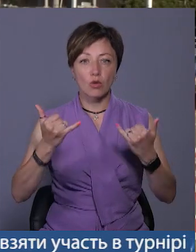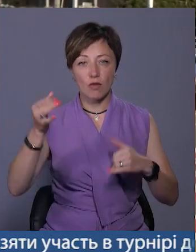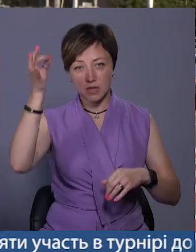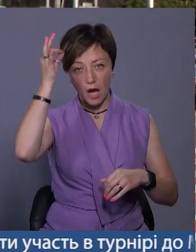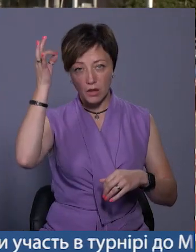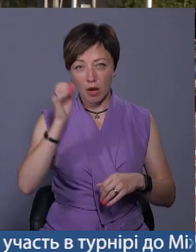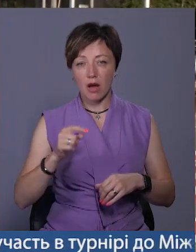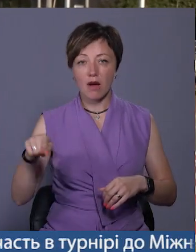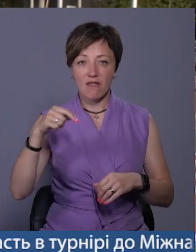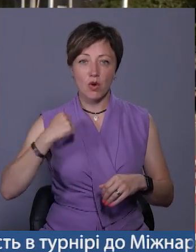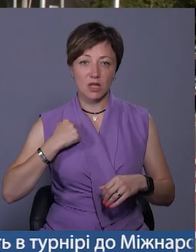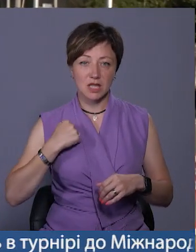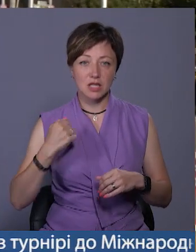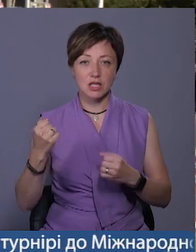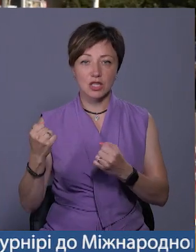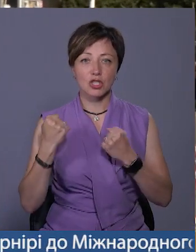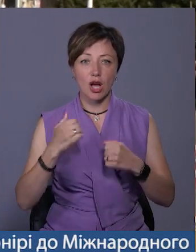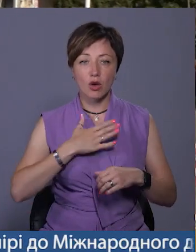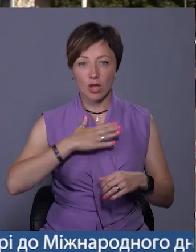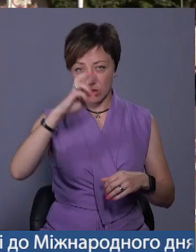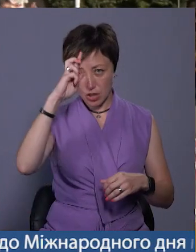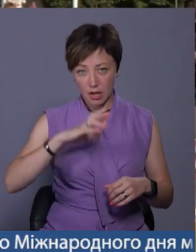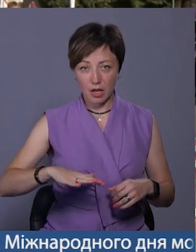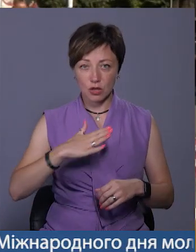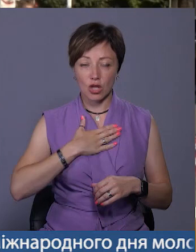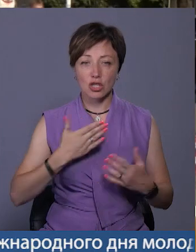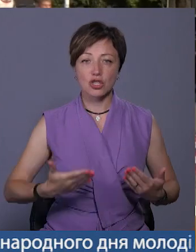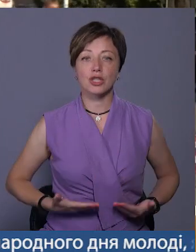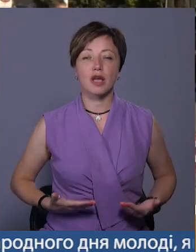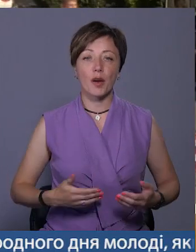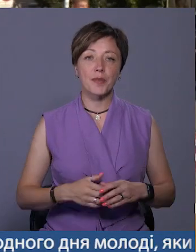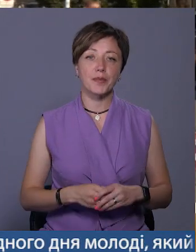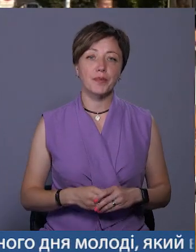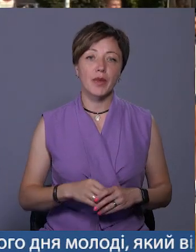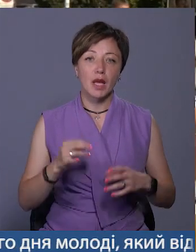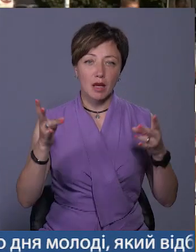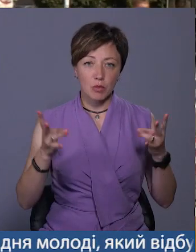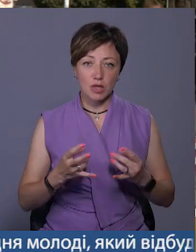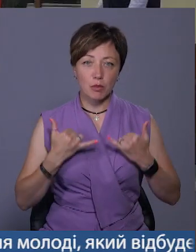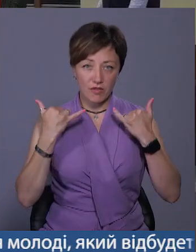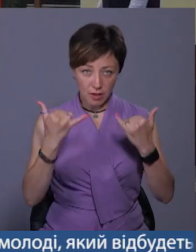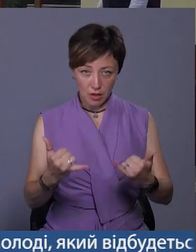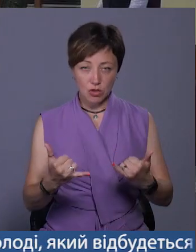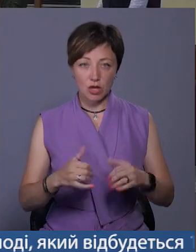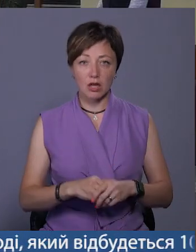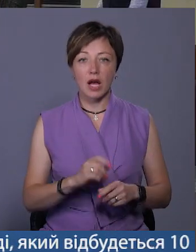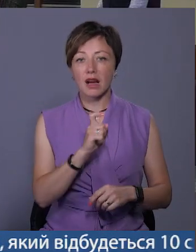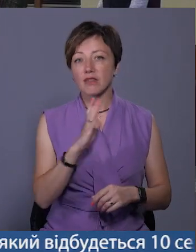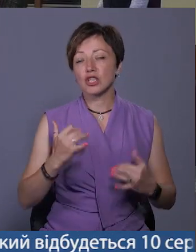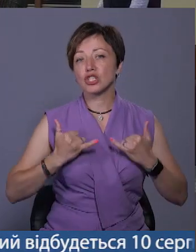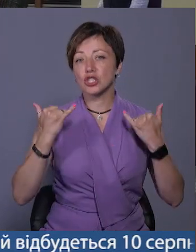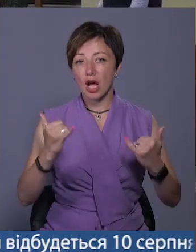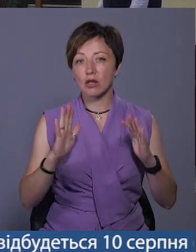Вони захищають нашу країну, наше життя, і потрібно віддати їм шану. Хвилина шани